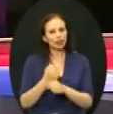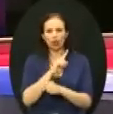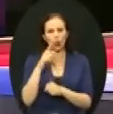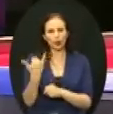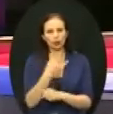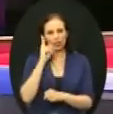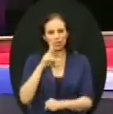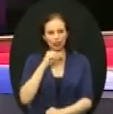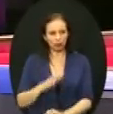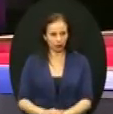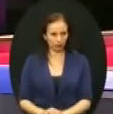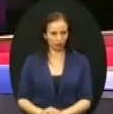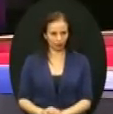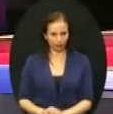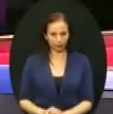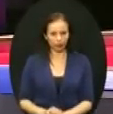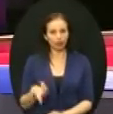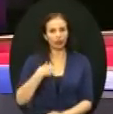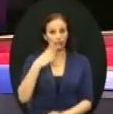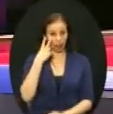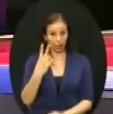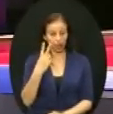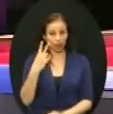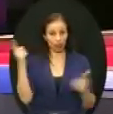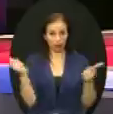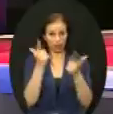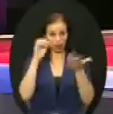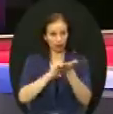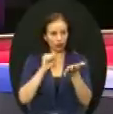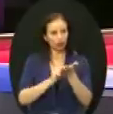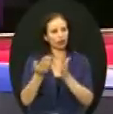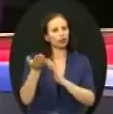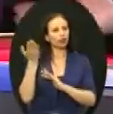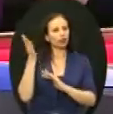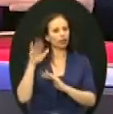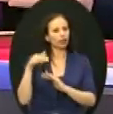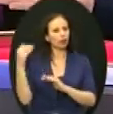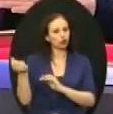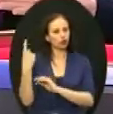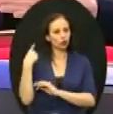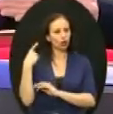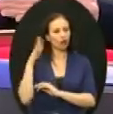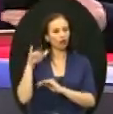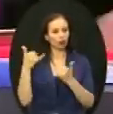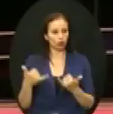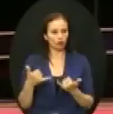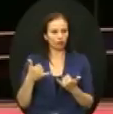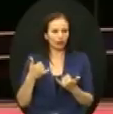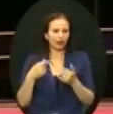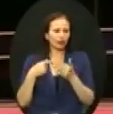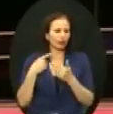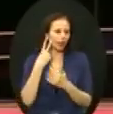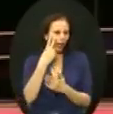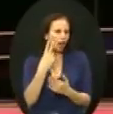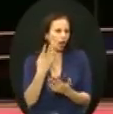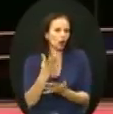אומר לך, האמת, כמי שראתה את מסיבת העיתונאים גם בשבוע שעבר וגם השבוע, זה נראה כמו סוג של קפריזה. אני לא